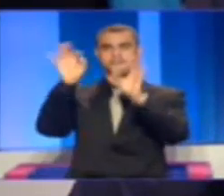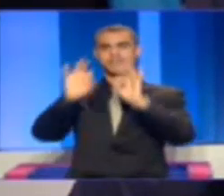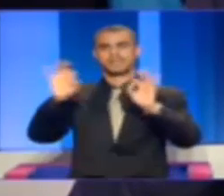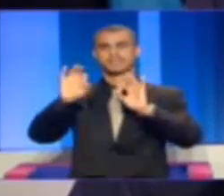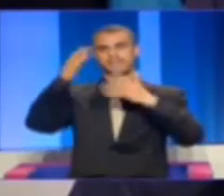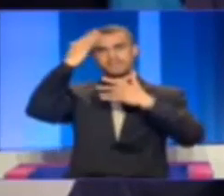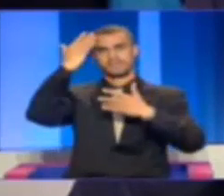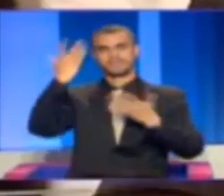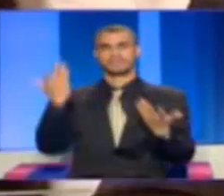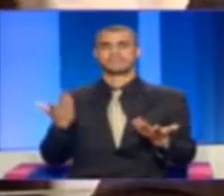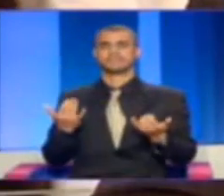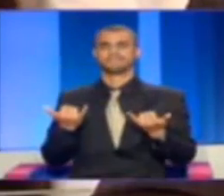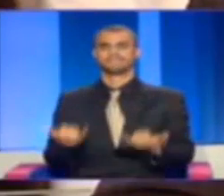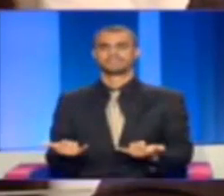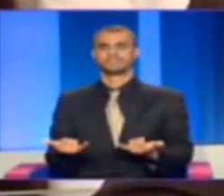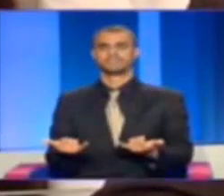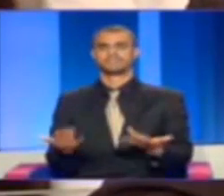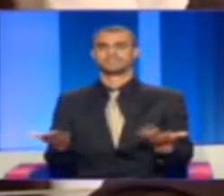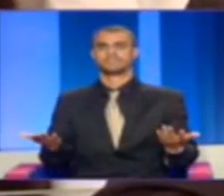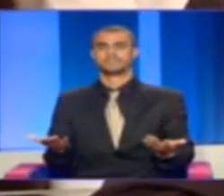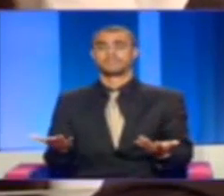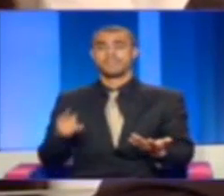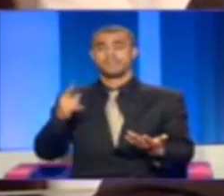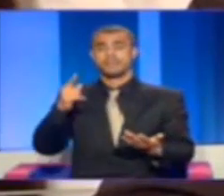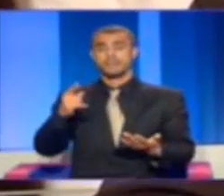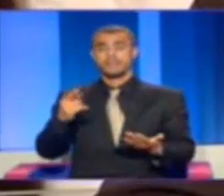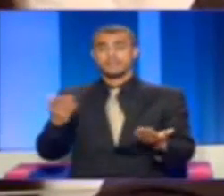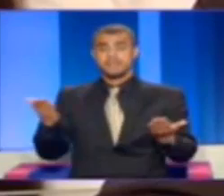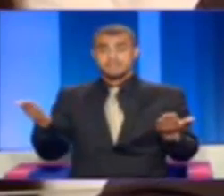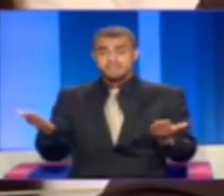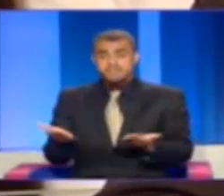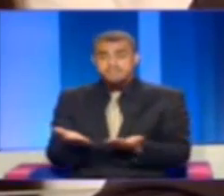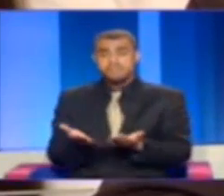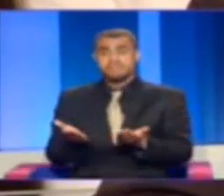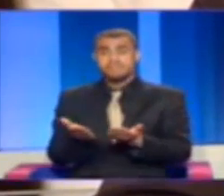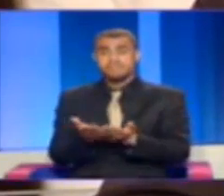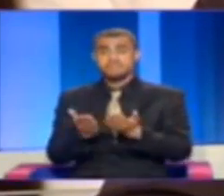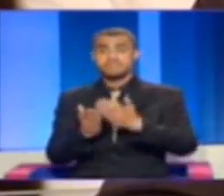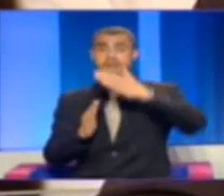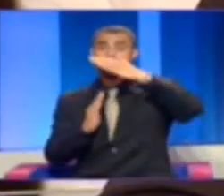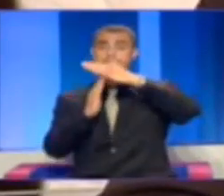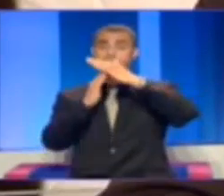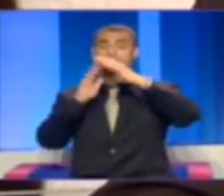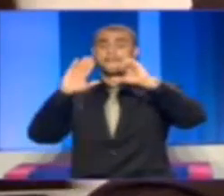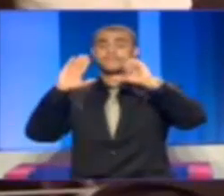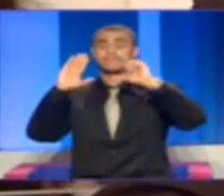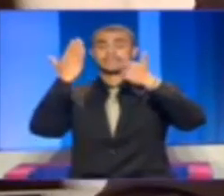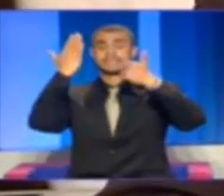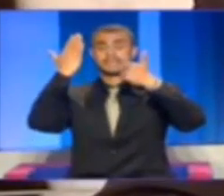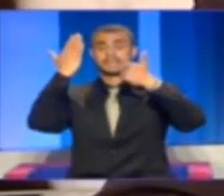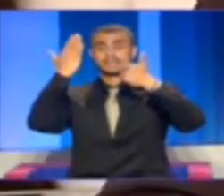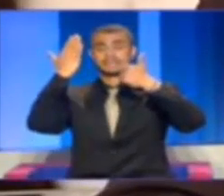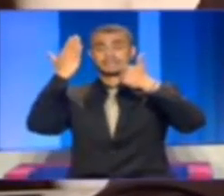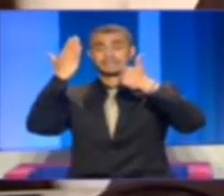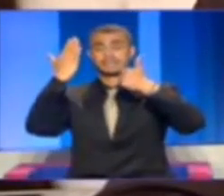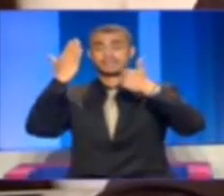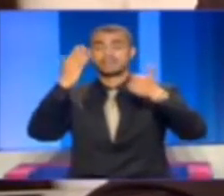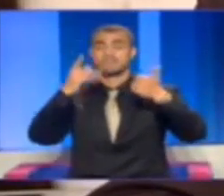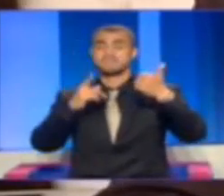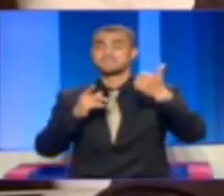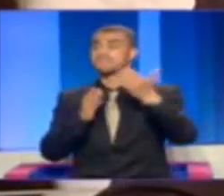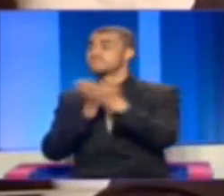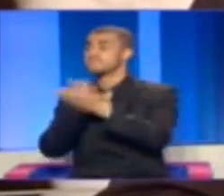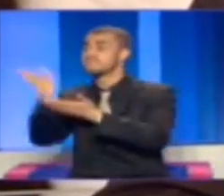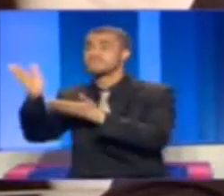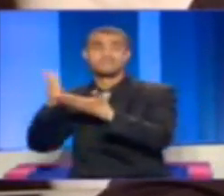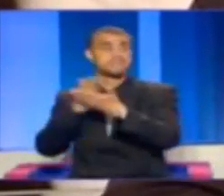باش نوصلوا بالاطفال ديالنا الاعدادي والثانوي. فملي كيقرا الطفل مثلا كيخرج من السادس اما عنده اختيار، اما